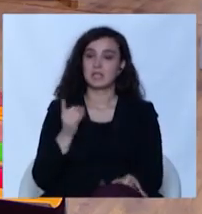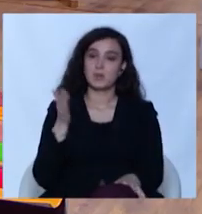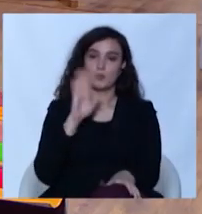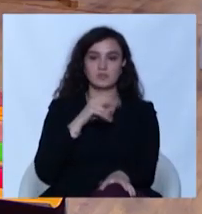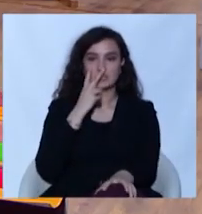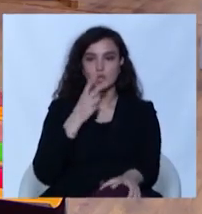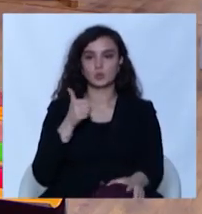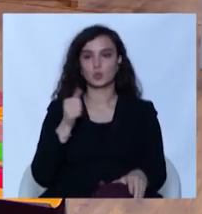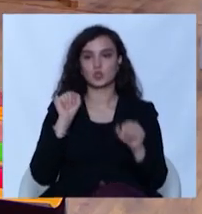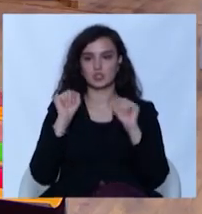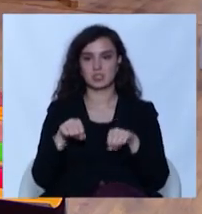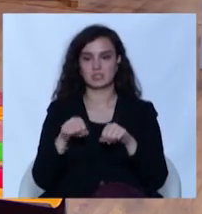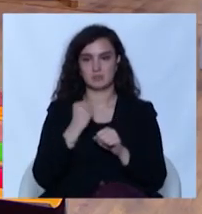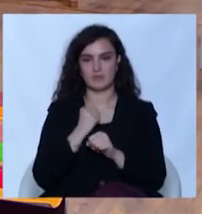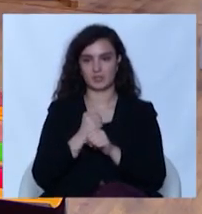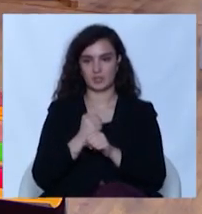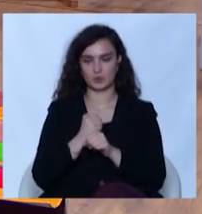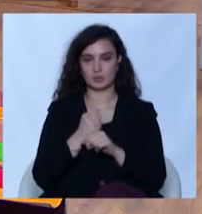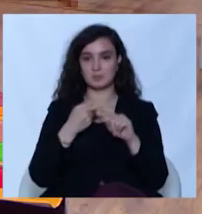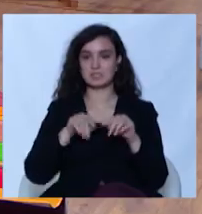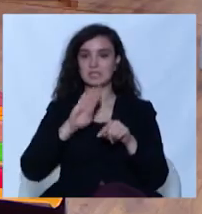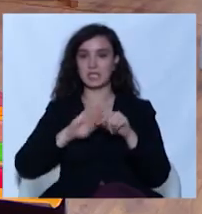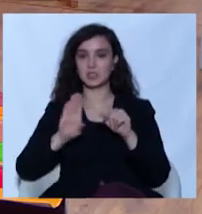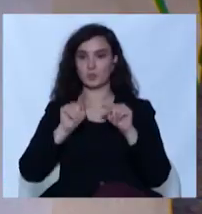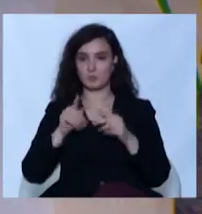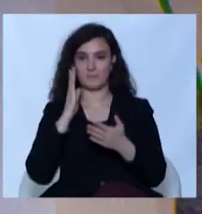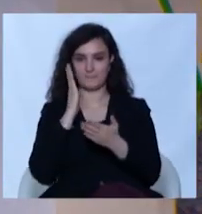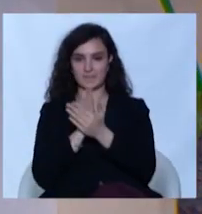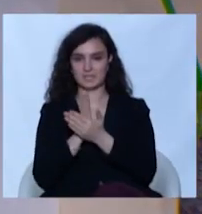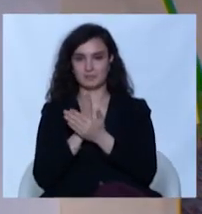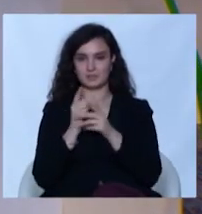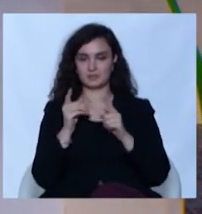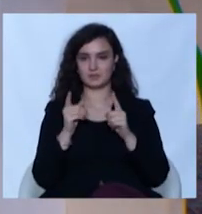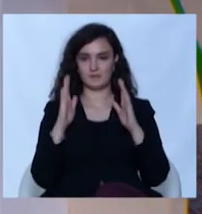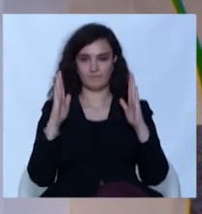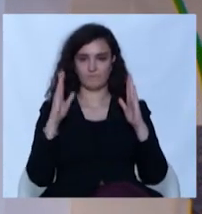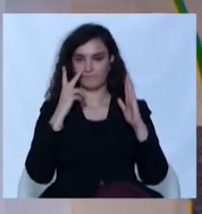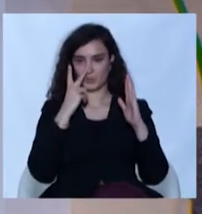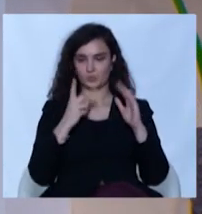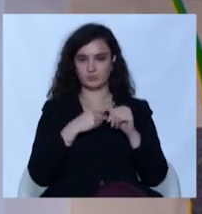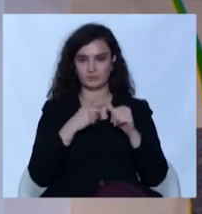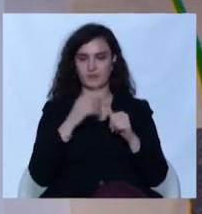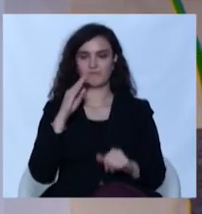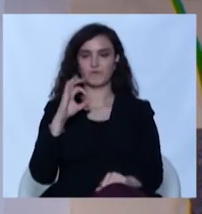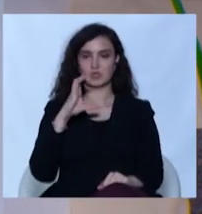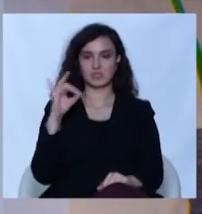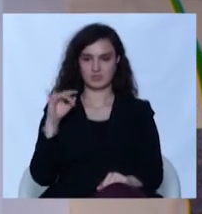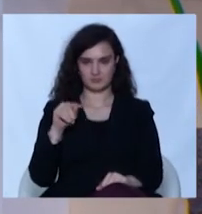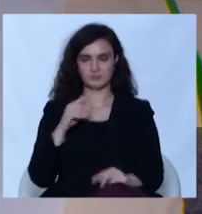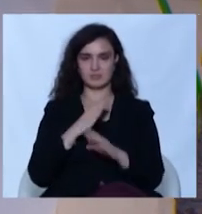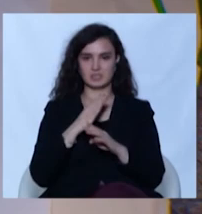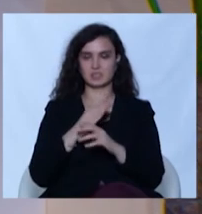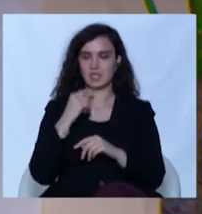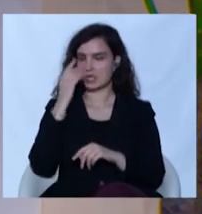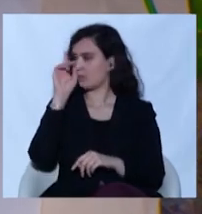როგორ შეიძლება იყოს კიდე პორტრეტი. გარდა იმისა, რომ აი ეს ამას პირდაპირ როცა ვუყურებთ, ქვია ფასი, კიდე არსებობს